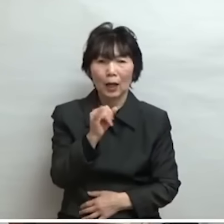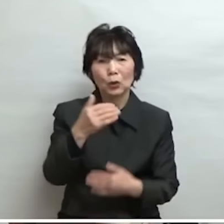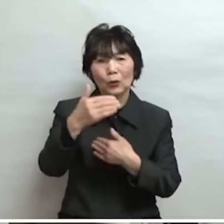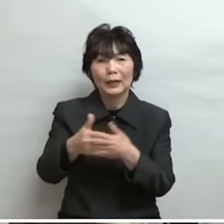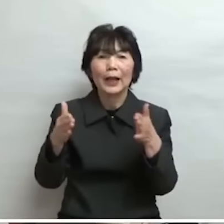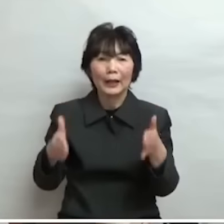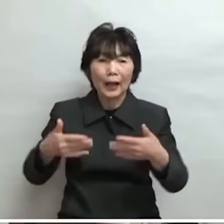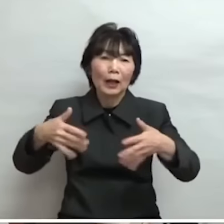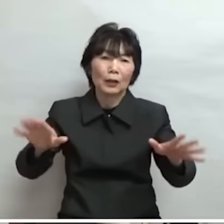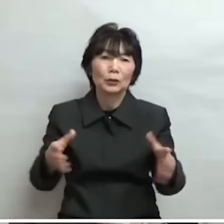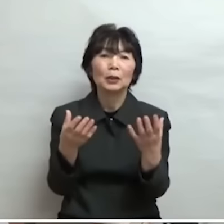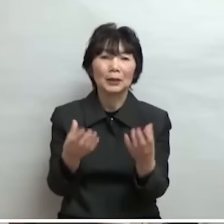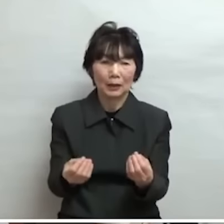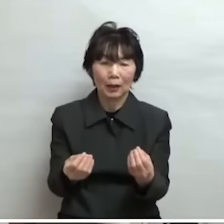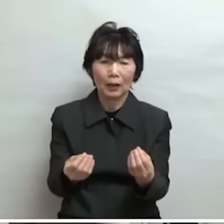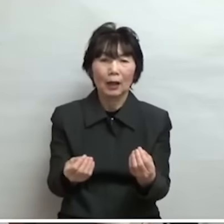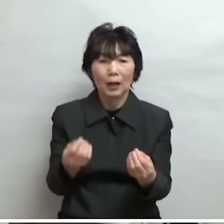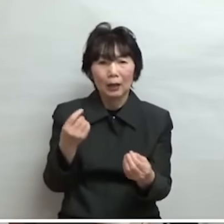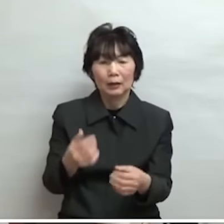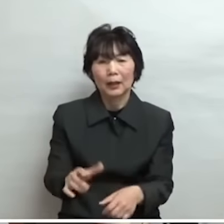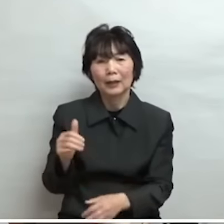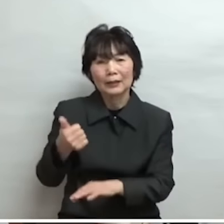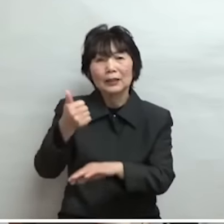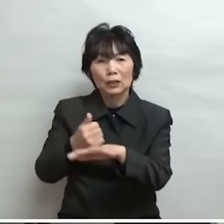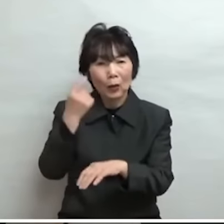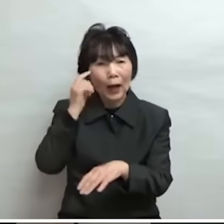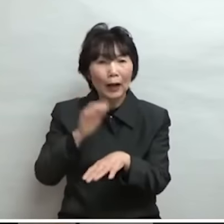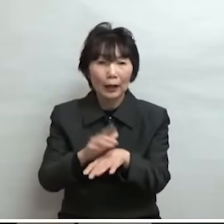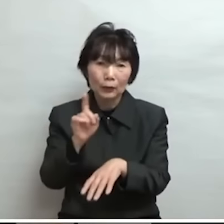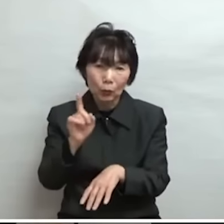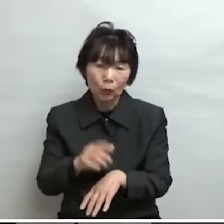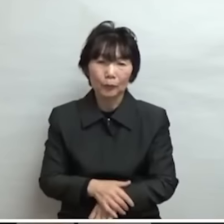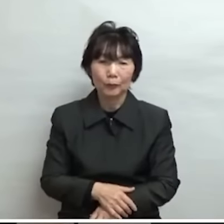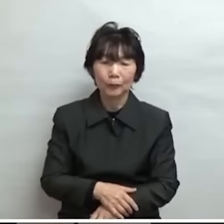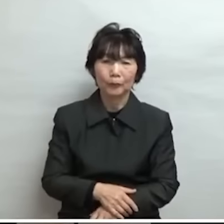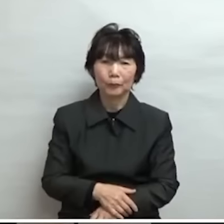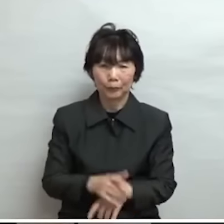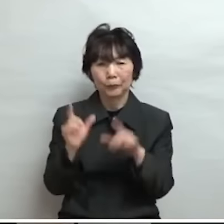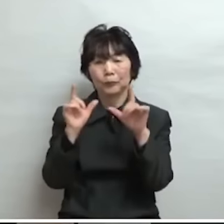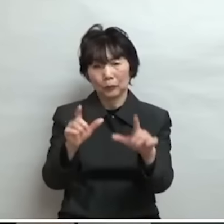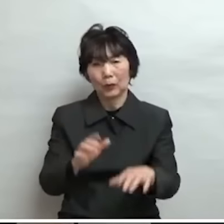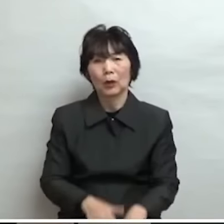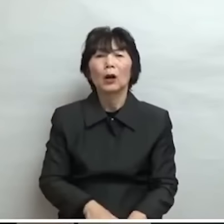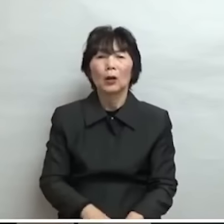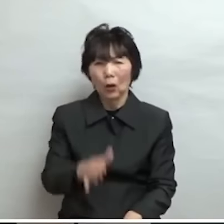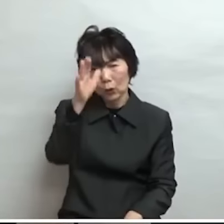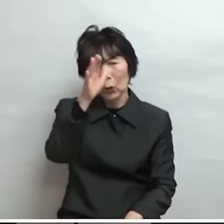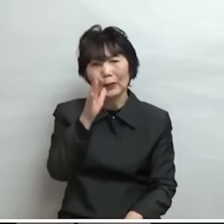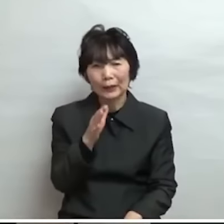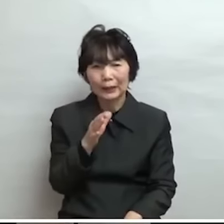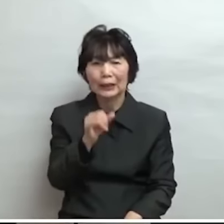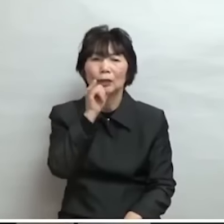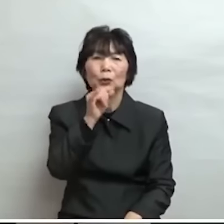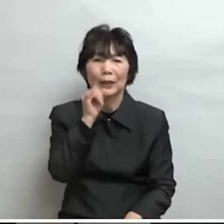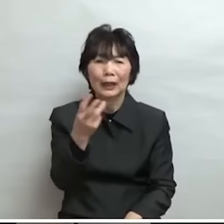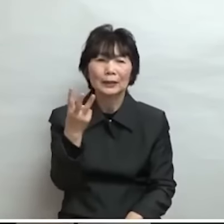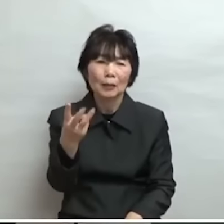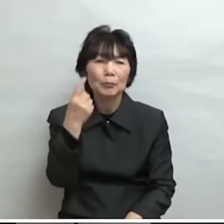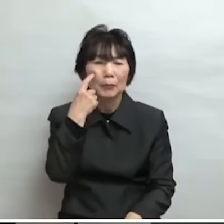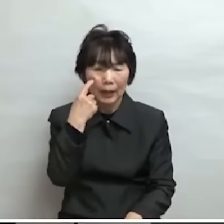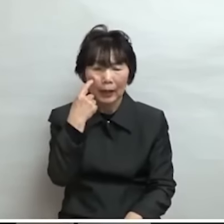ました、うん、はい、そのことに対する知事の受け止めまずお聞かせください、 はい、まずは、今回鳥インフルエンザ3例目だったと思いますけれども